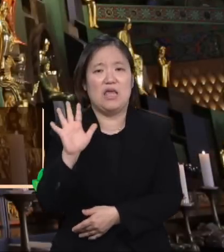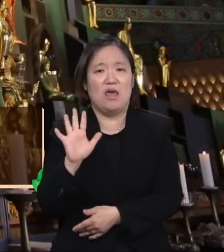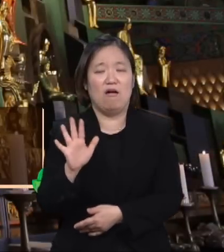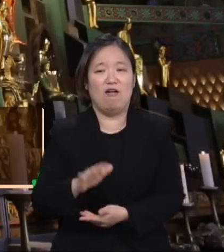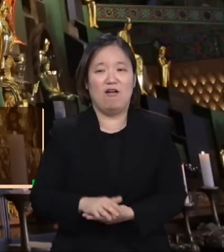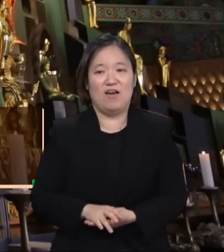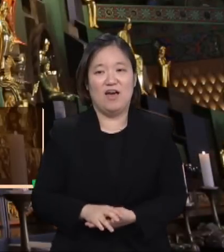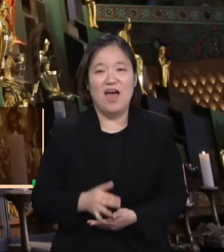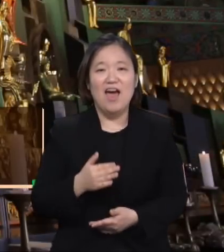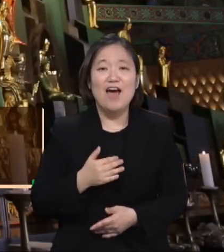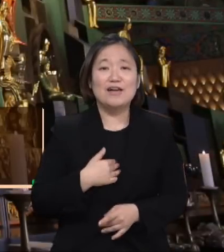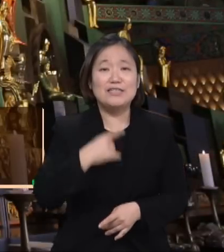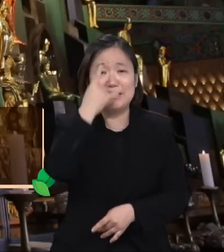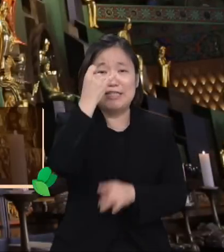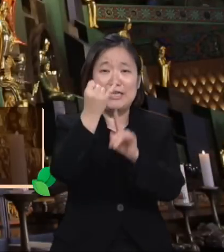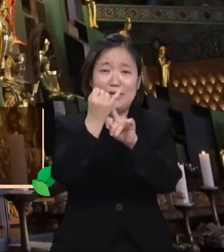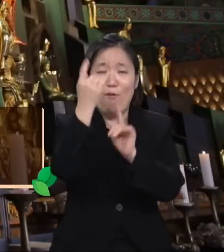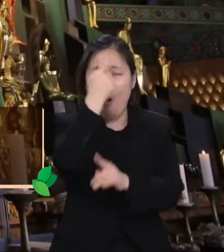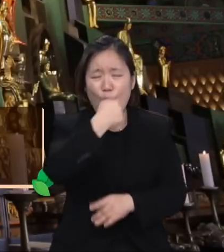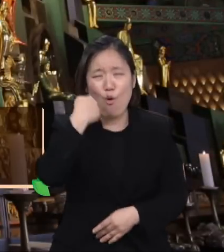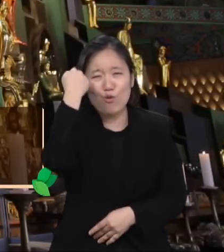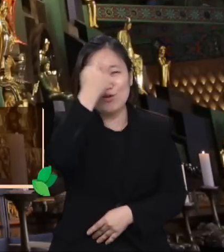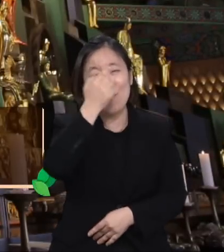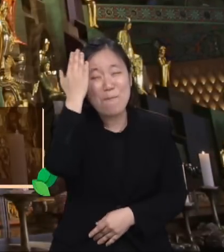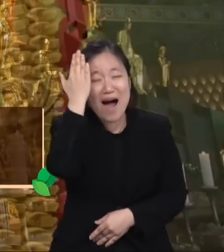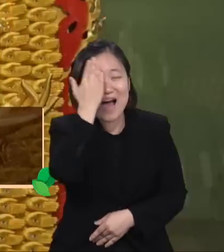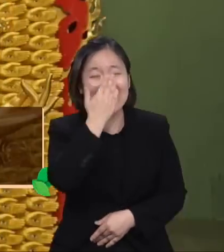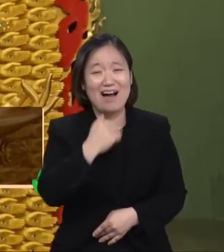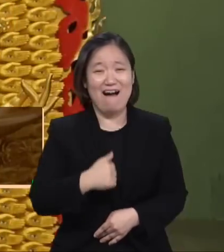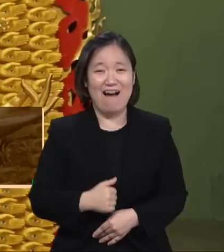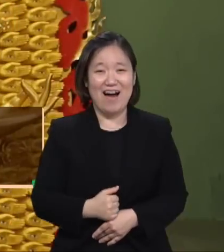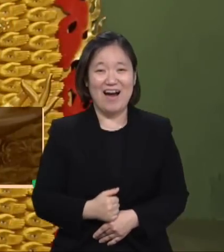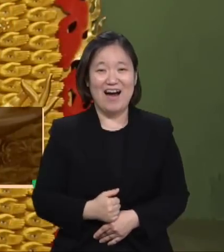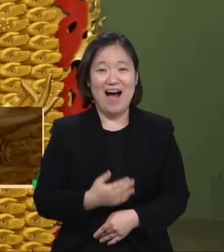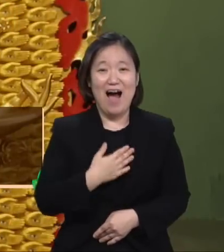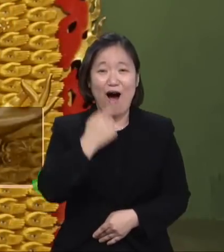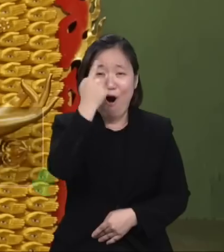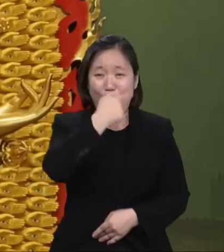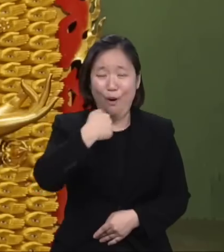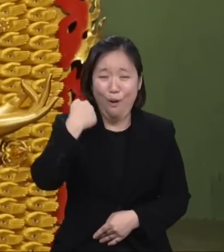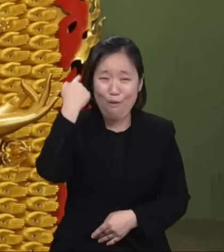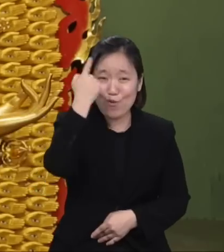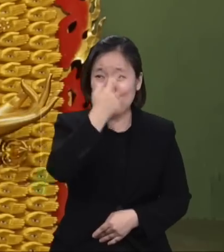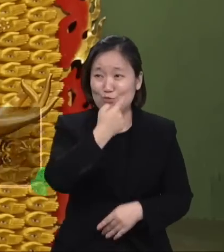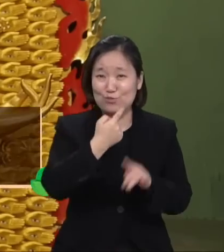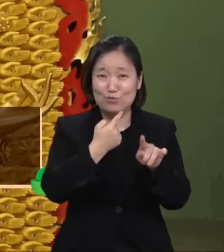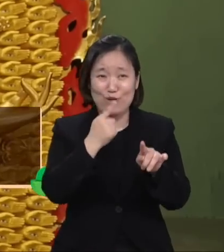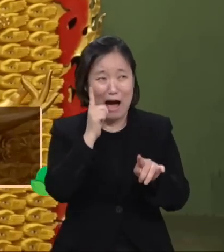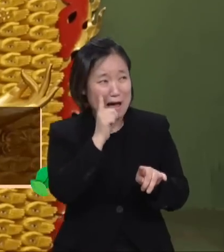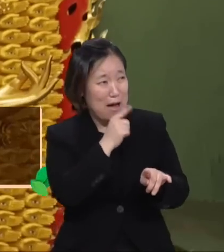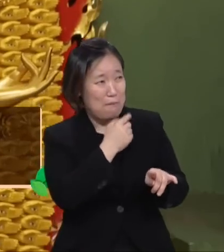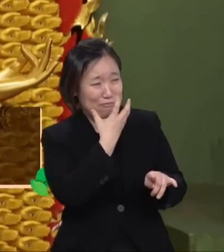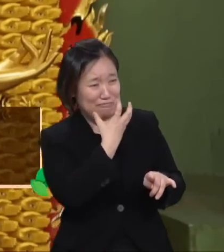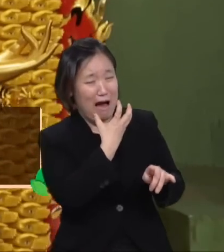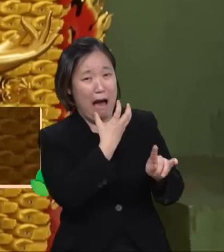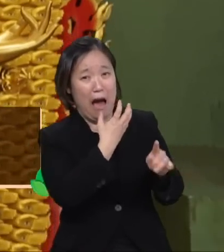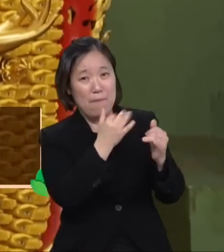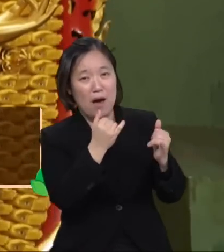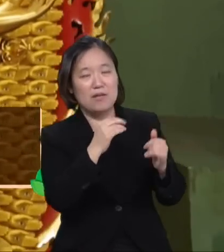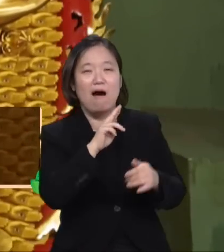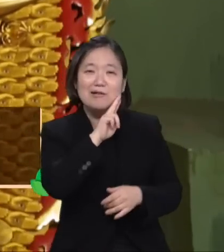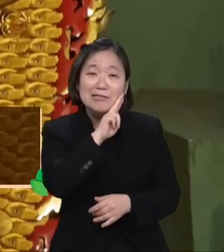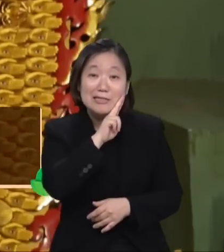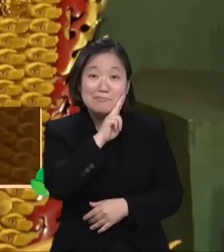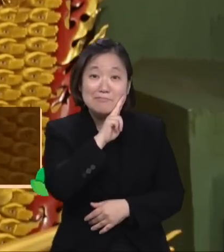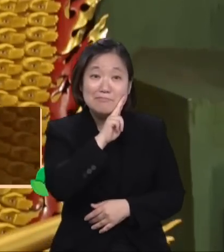너무 얼굴이 맑으셔 내가 얼굴을 아주 얼굴에 혼탁한 사람이면 내가 조금 의심이